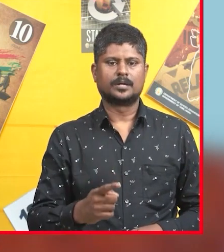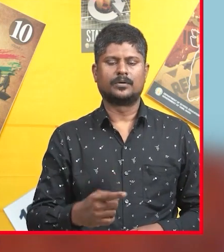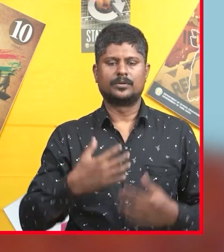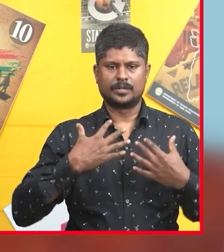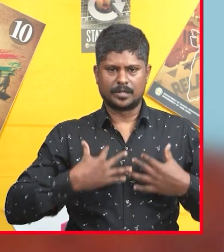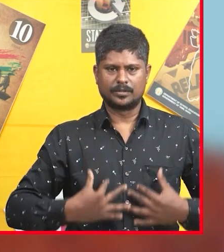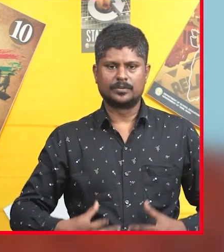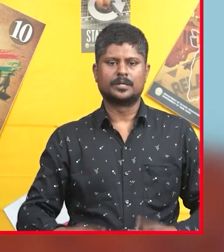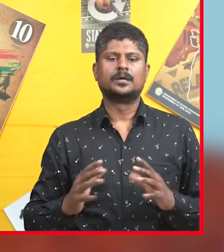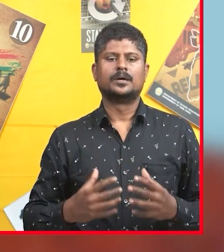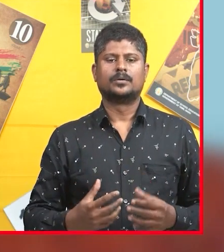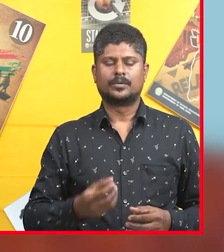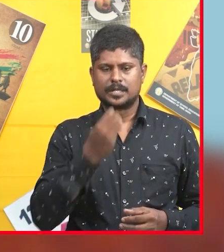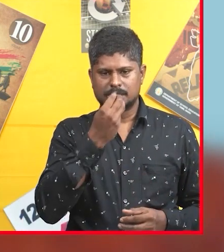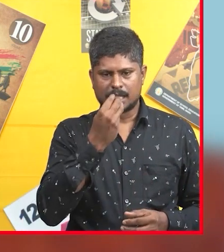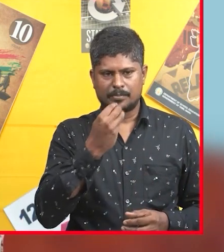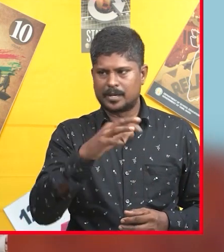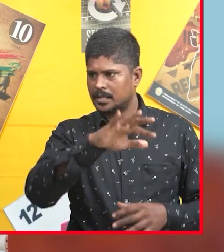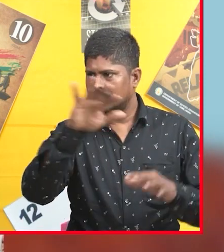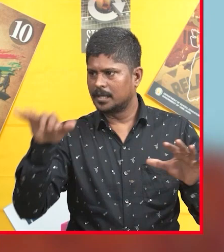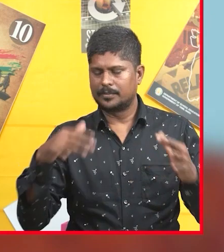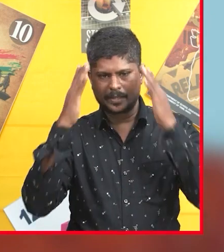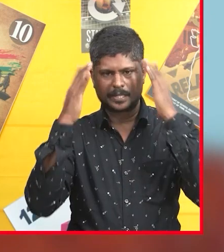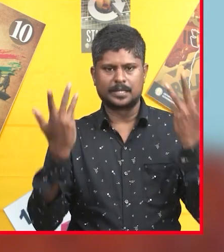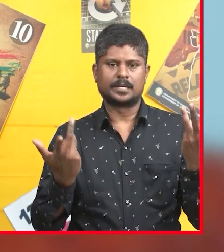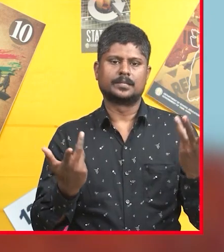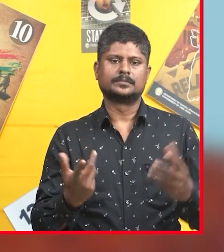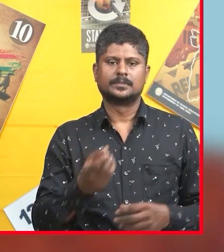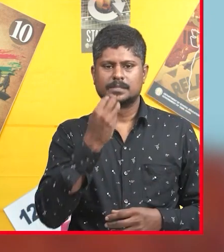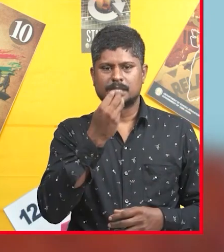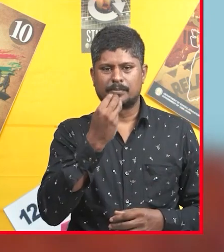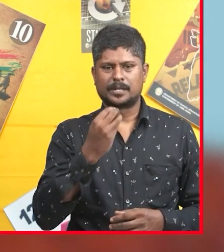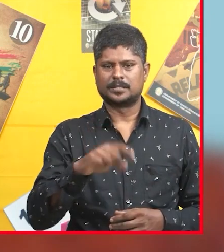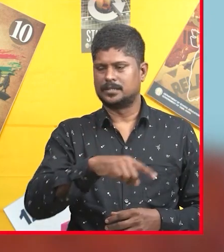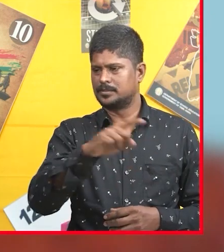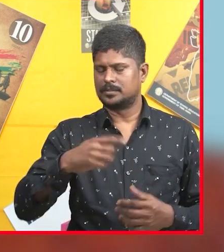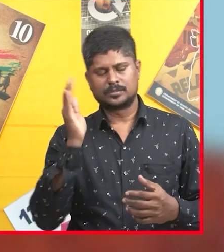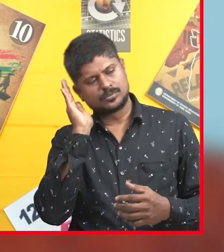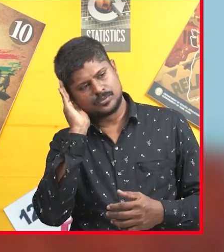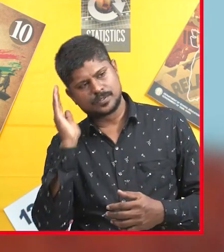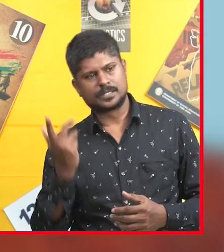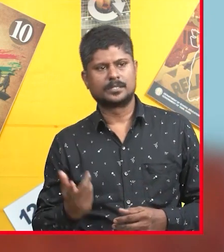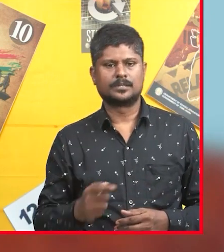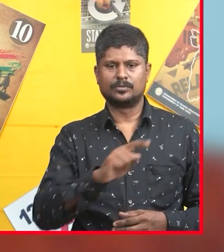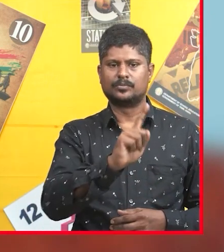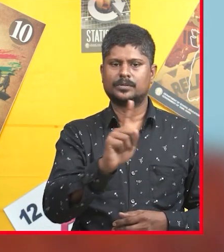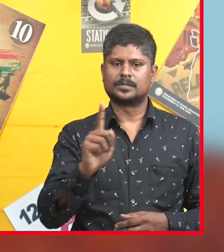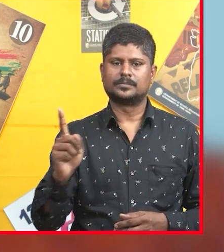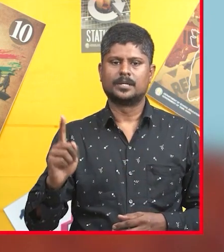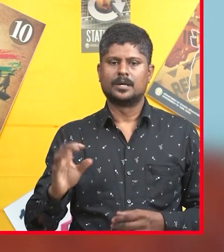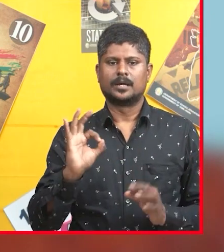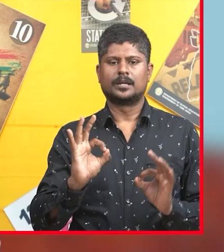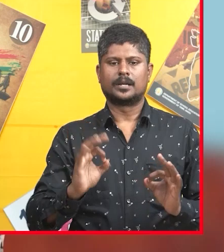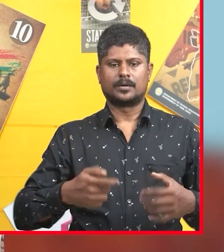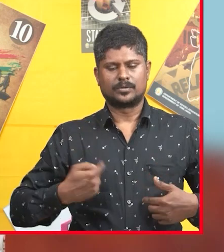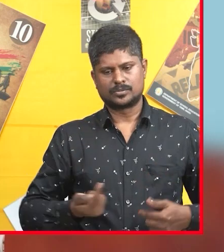அவங்களுக்கு நடுவுல உணவு விடுதிகள் இருக்காது. உணவிற்கும் உறைவிடத்திற்கும் அவங்களே ஏற்பாடு